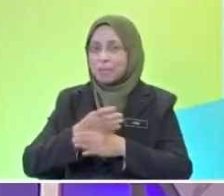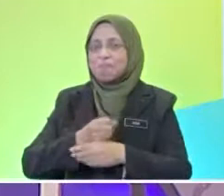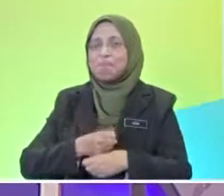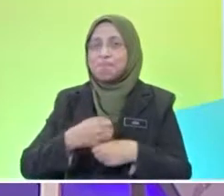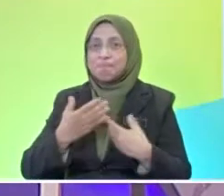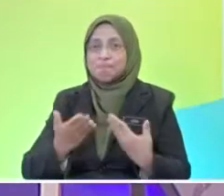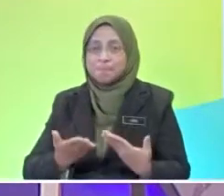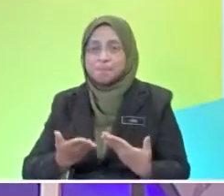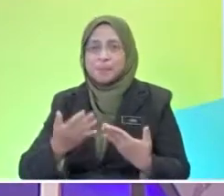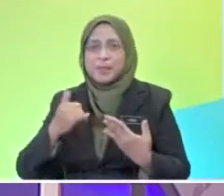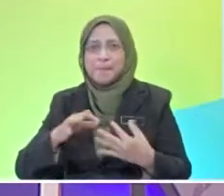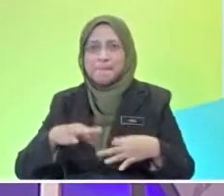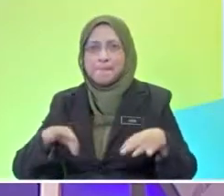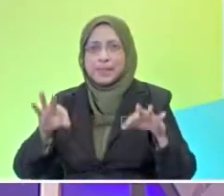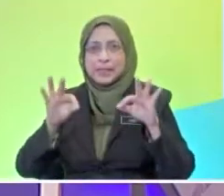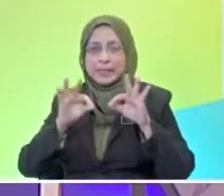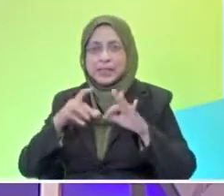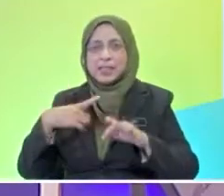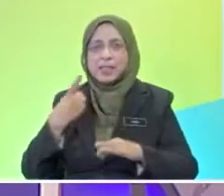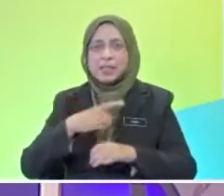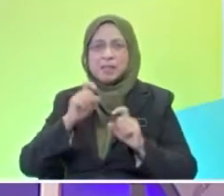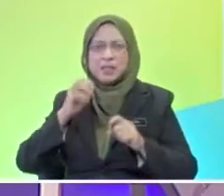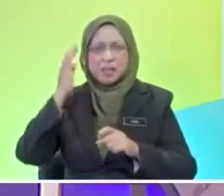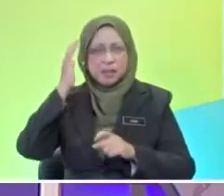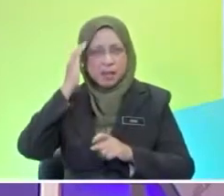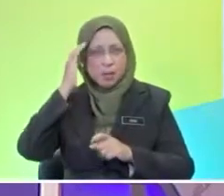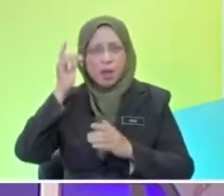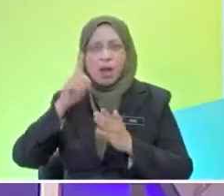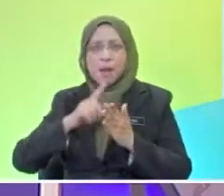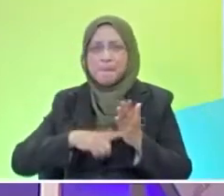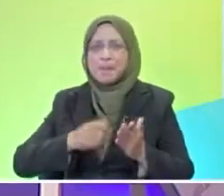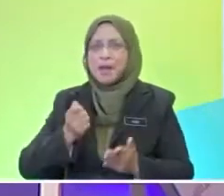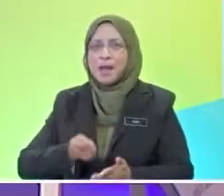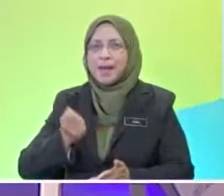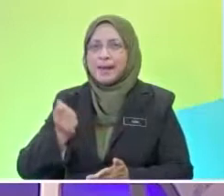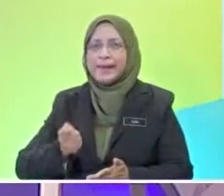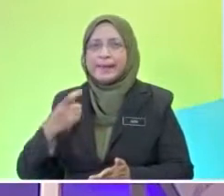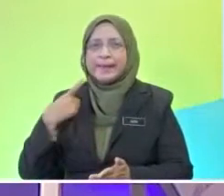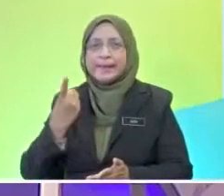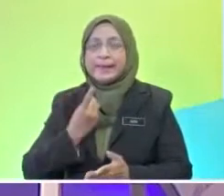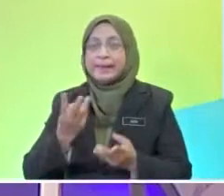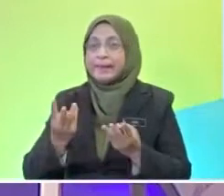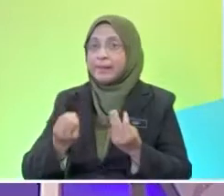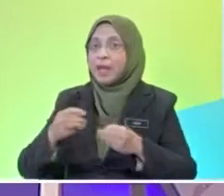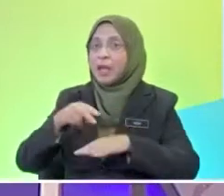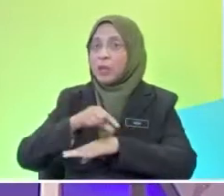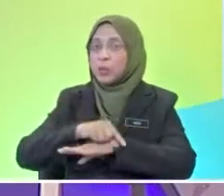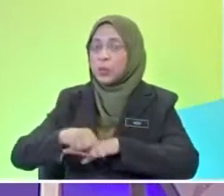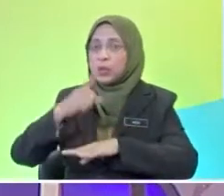paling penting, paling utama kita kena tahu dulu apakah alat yang kita gunakan untuk